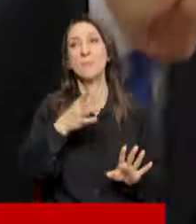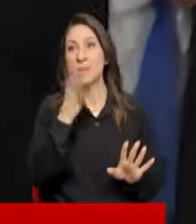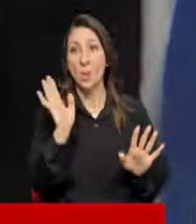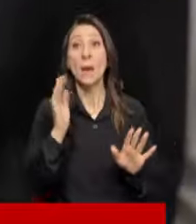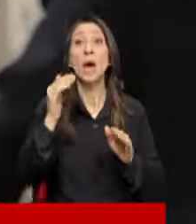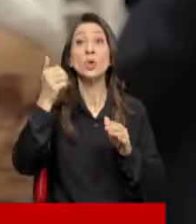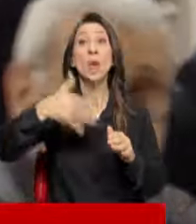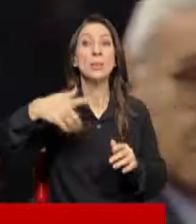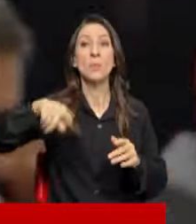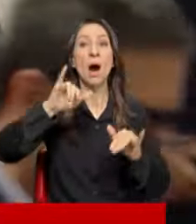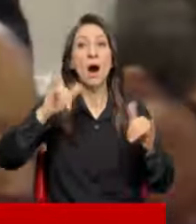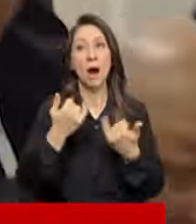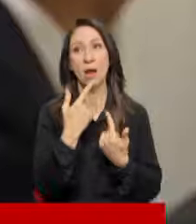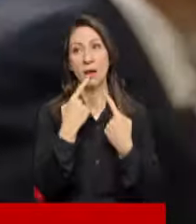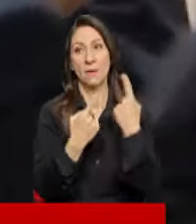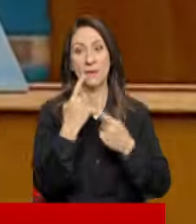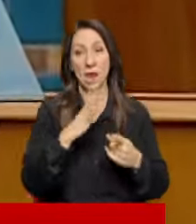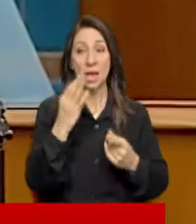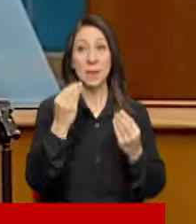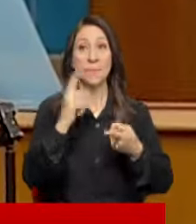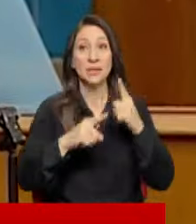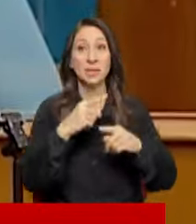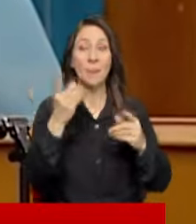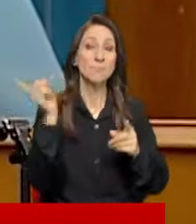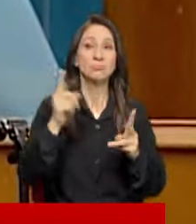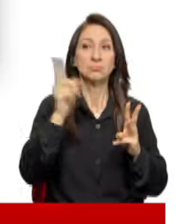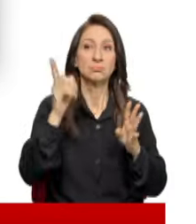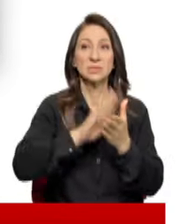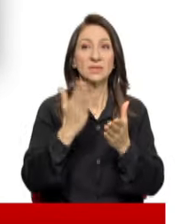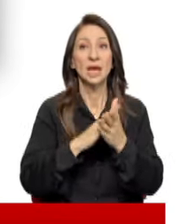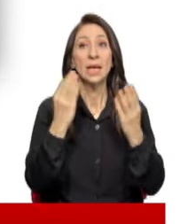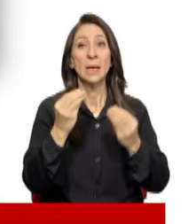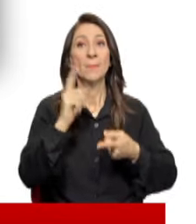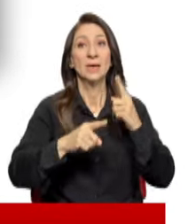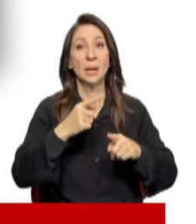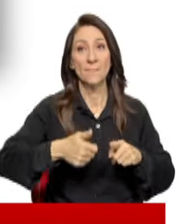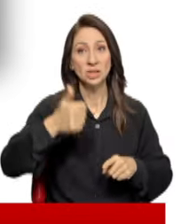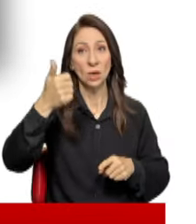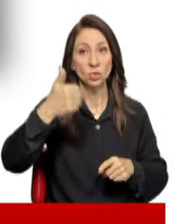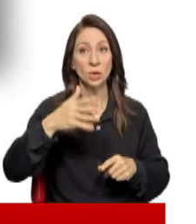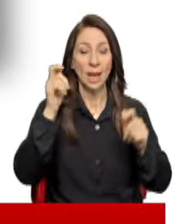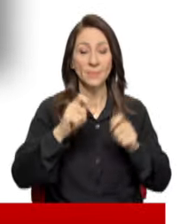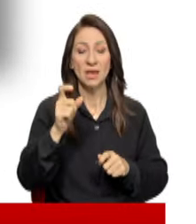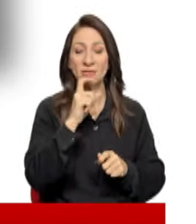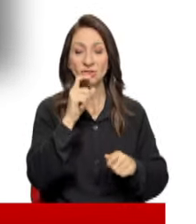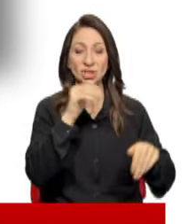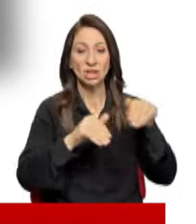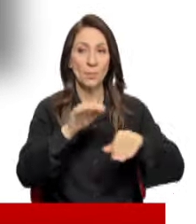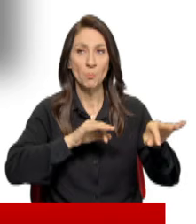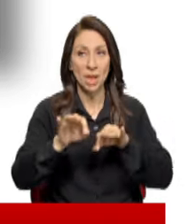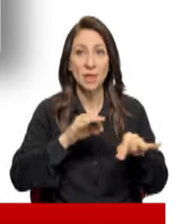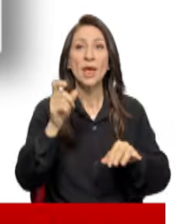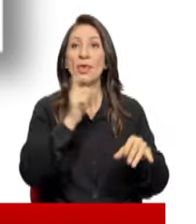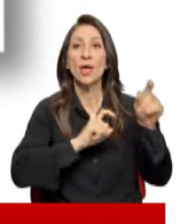ama kurmaylarından ağır sözler var ve İYİ Parti'den peş peşe gelen istifalar. İYİ Parti başkan ve yöneticileri uyguladığınız yanlış